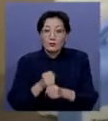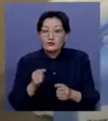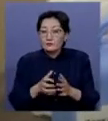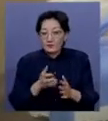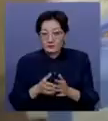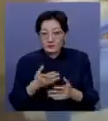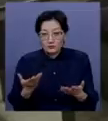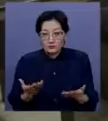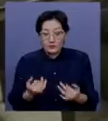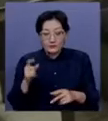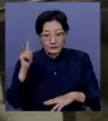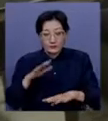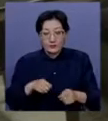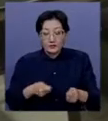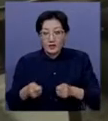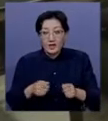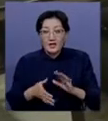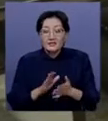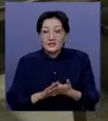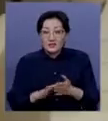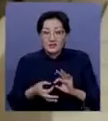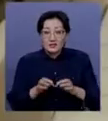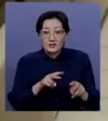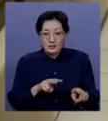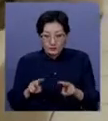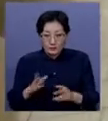жетпейтіндігі тағы бар, бірақ әкімші тазалыққа жіті қараймыз деді.